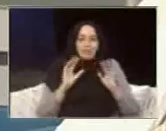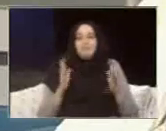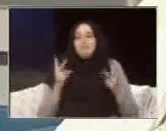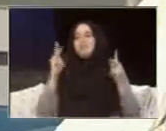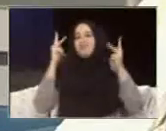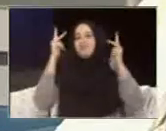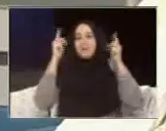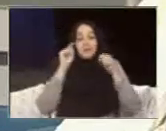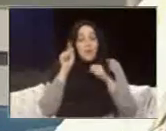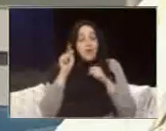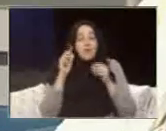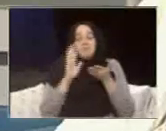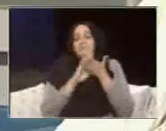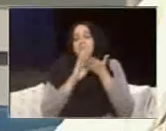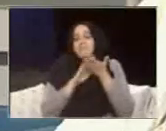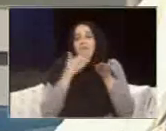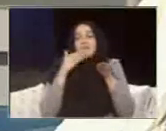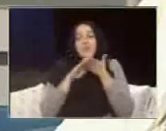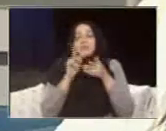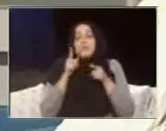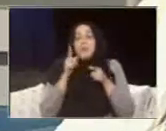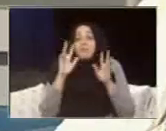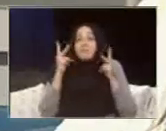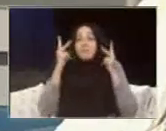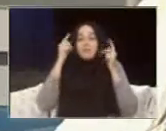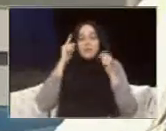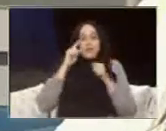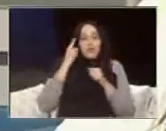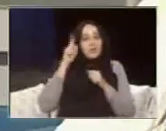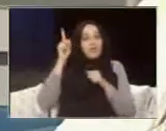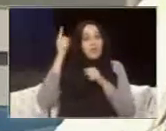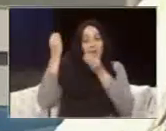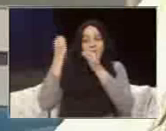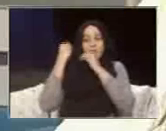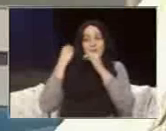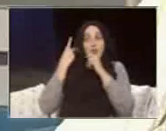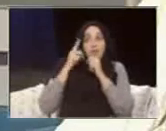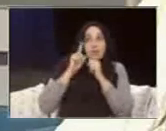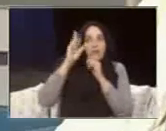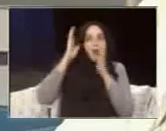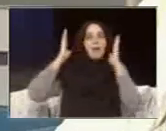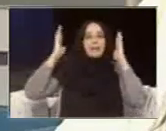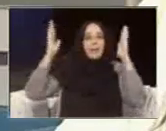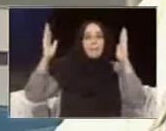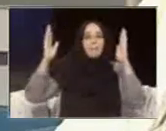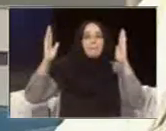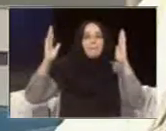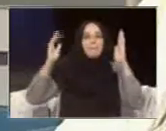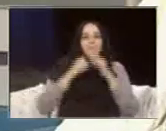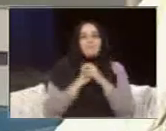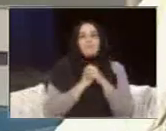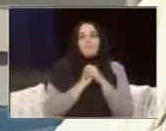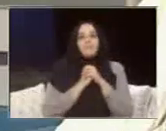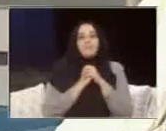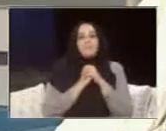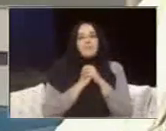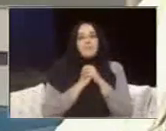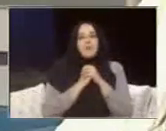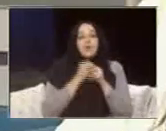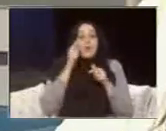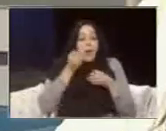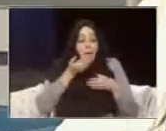يسعدك انك ربيتي اليتامى، اجرك عند الله عظيم. ان